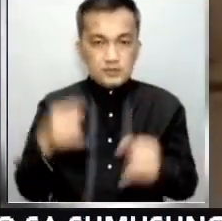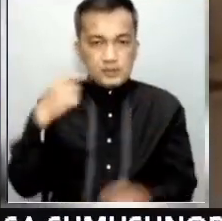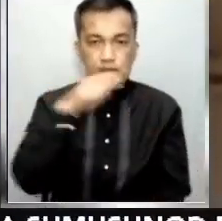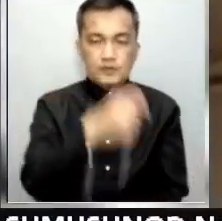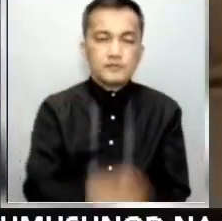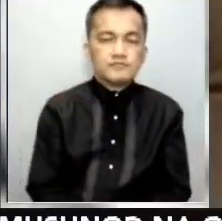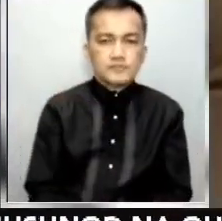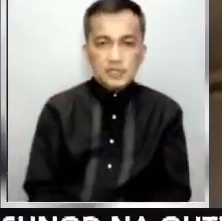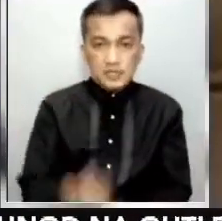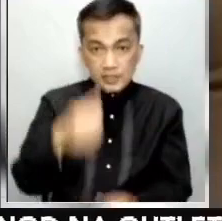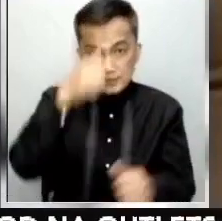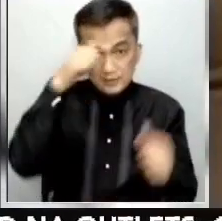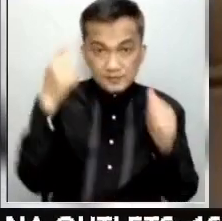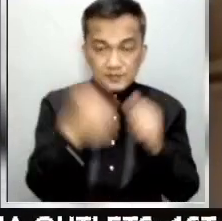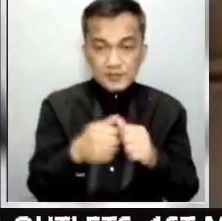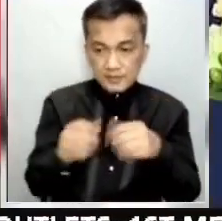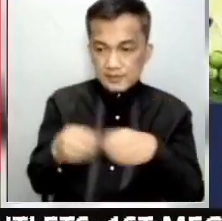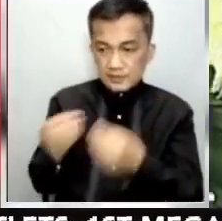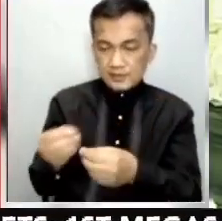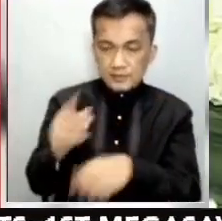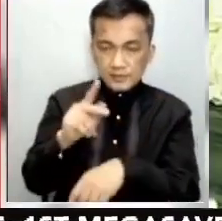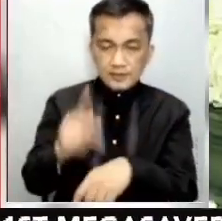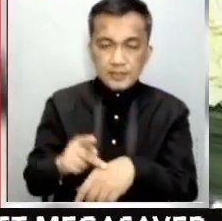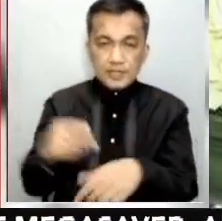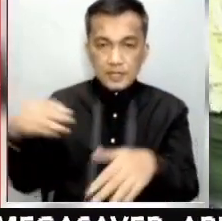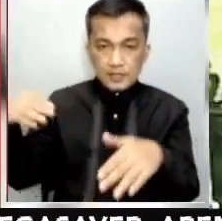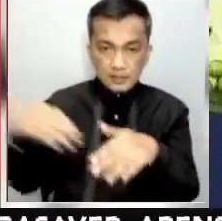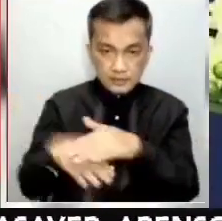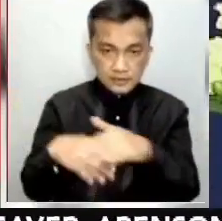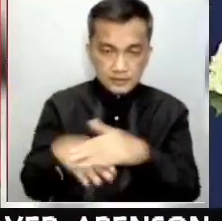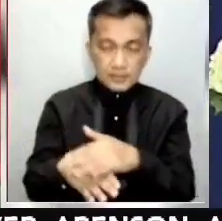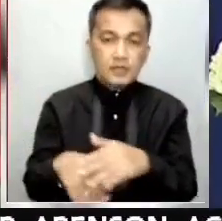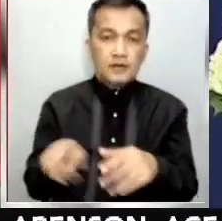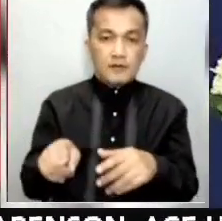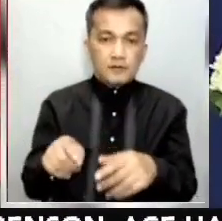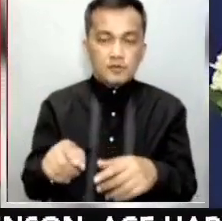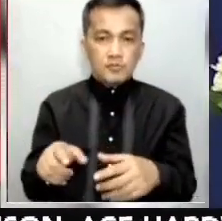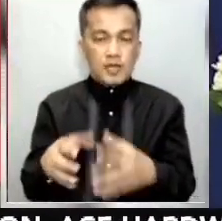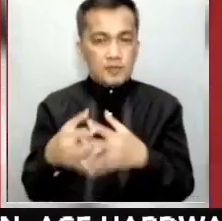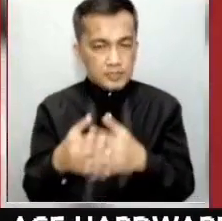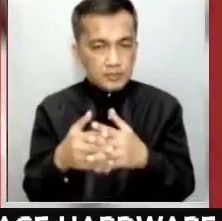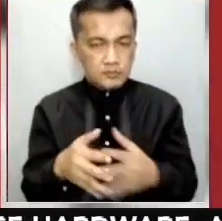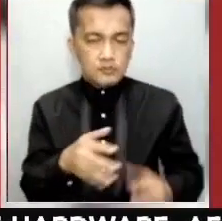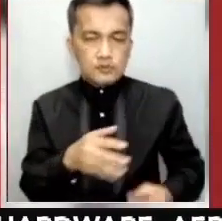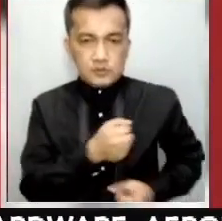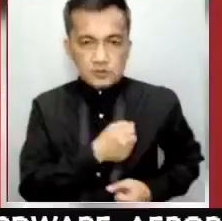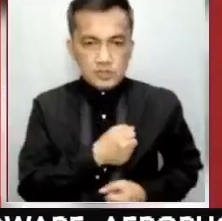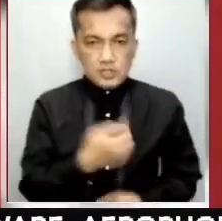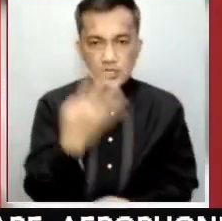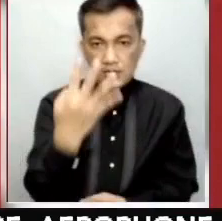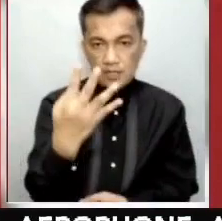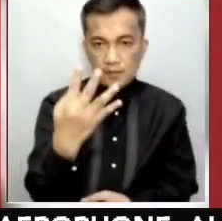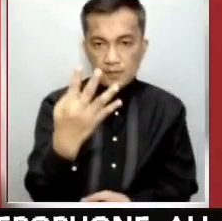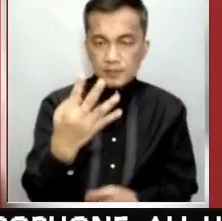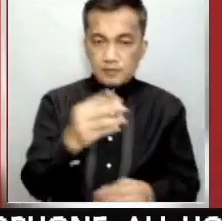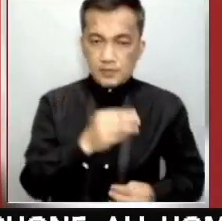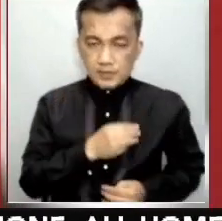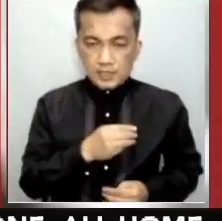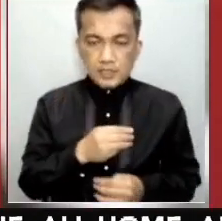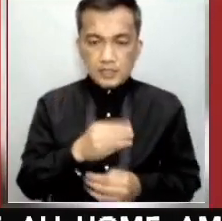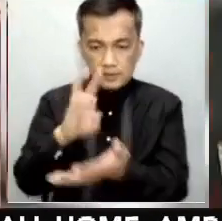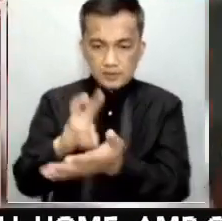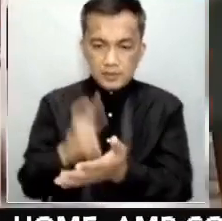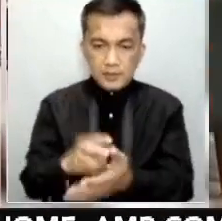ang binigyan ng Pilipinas ng access ang mga pwersang Amerikano sa 4 na military facilities malapit sa Taiwan